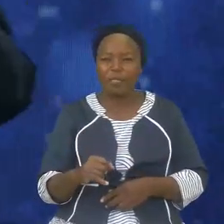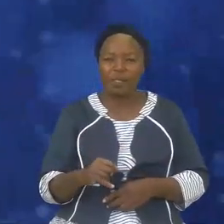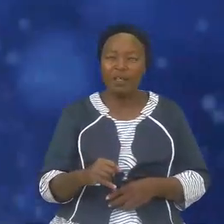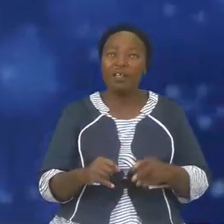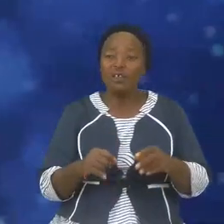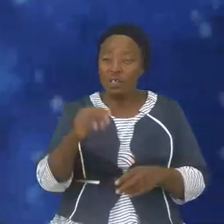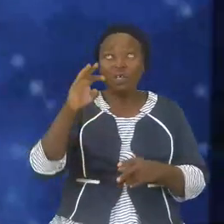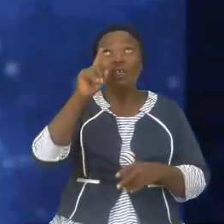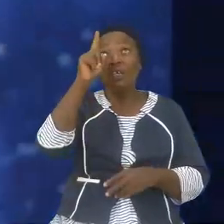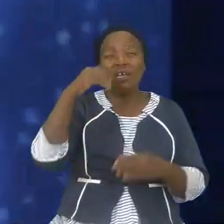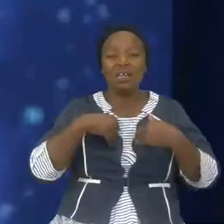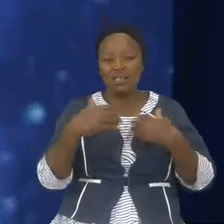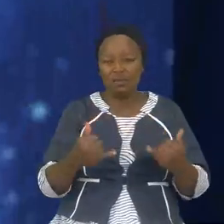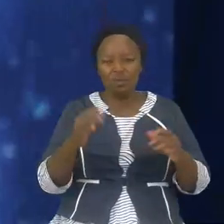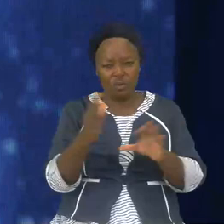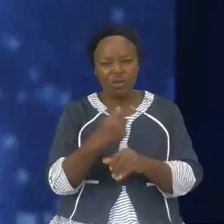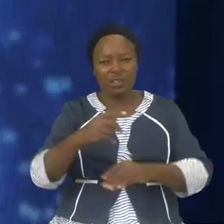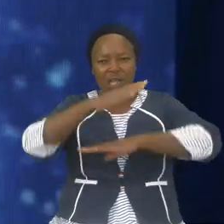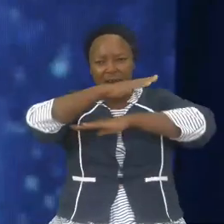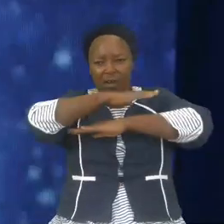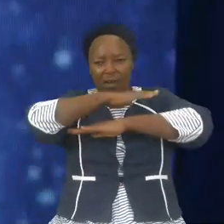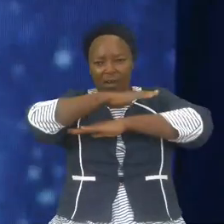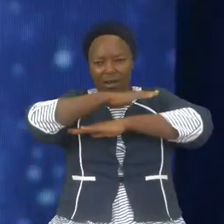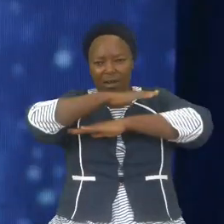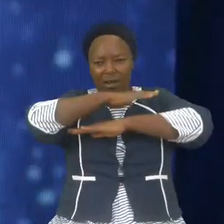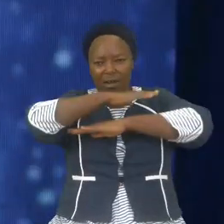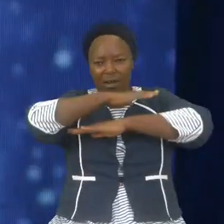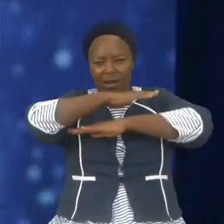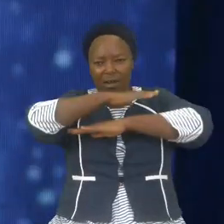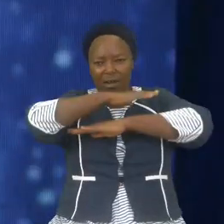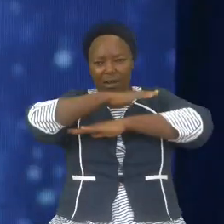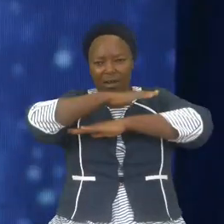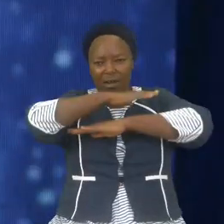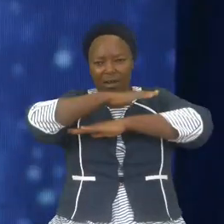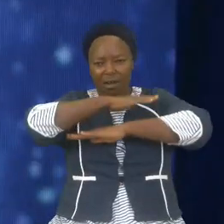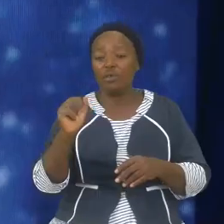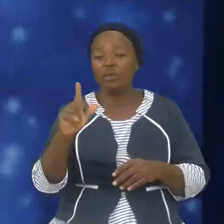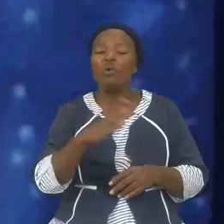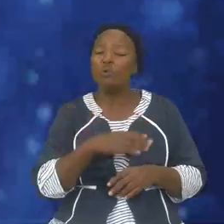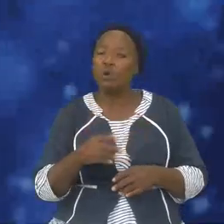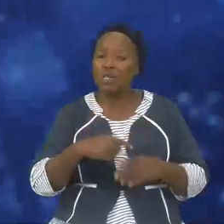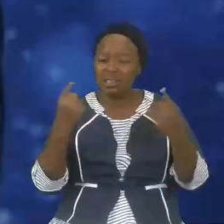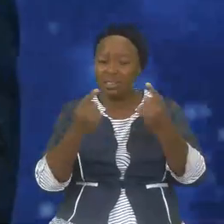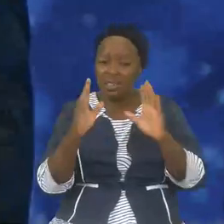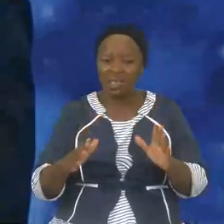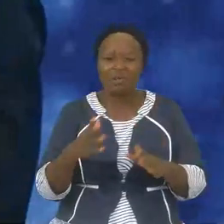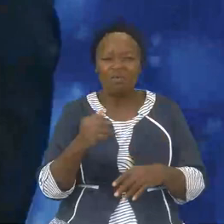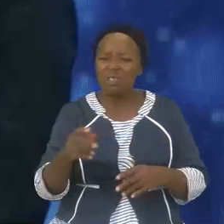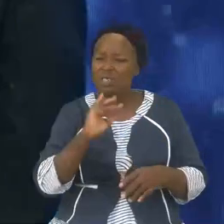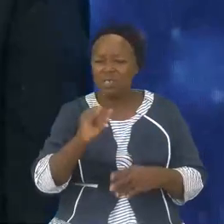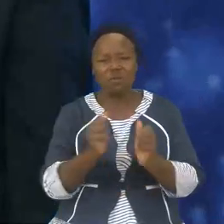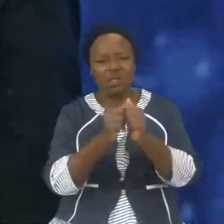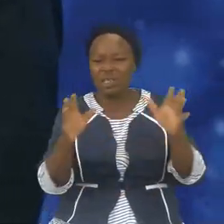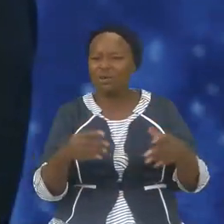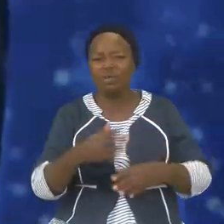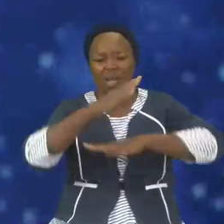ils ont maintenant le repos. La vie de Saul était agitée. Il n'avait pas de paix pour le méchant, dit le Seigneur.